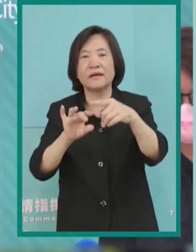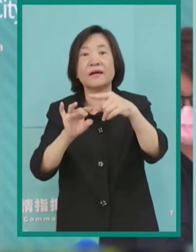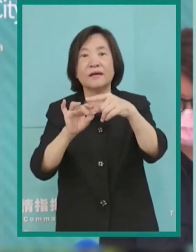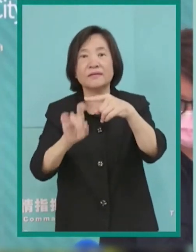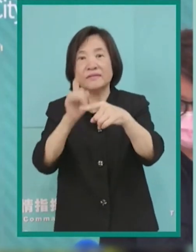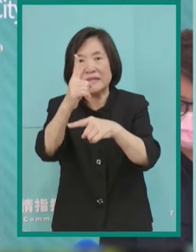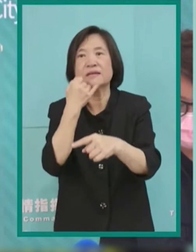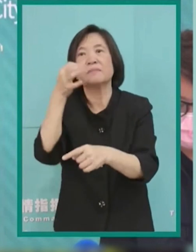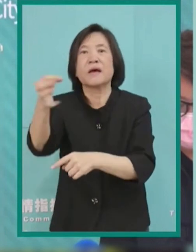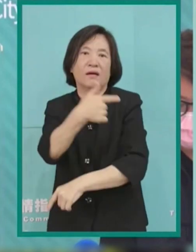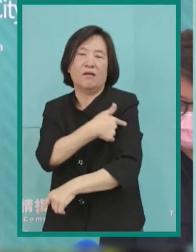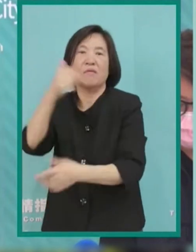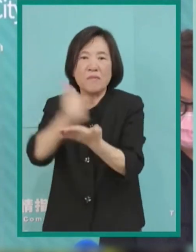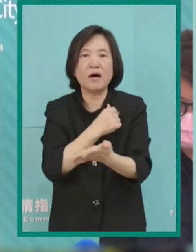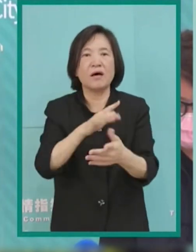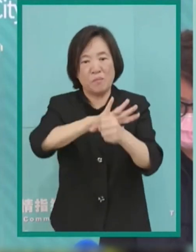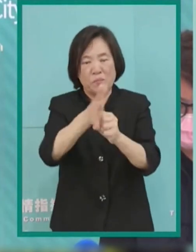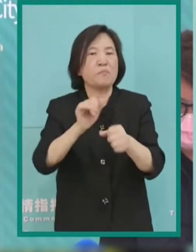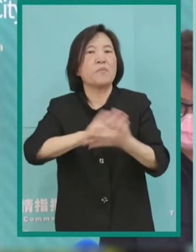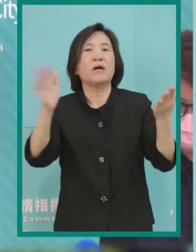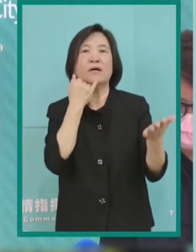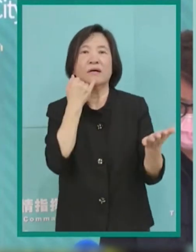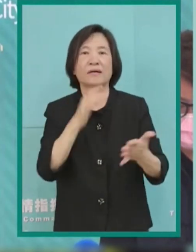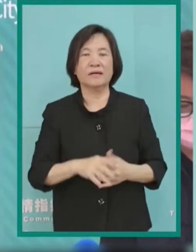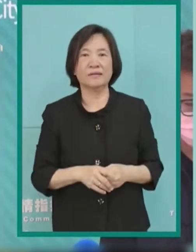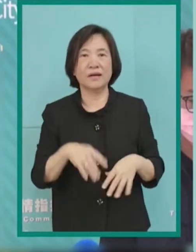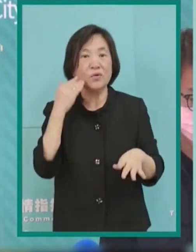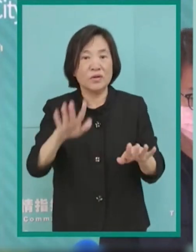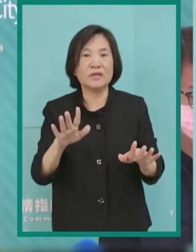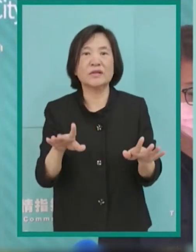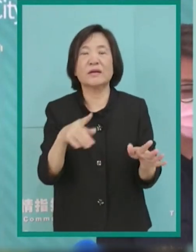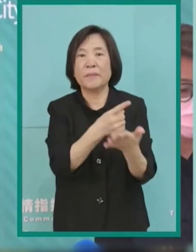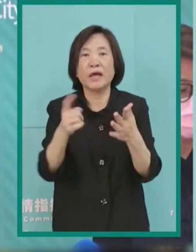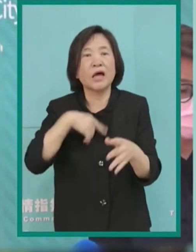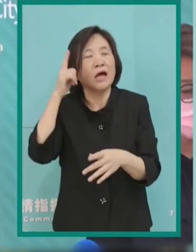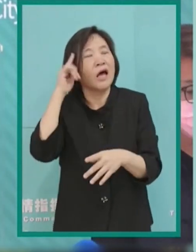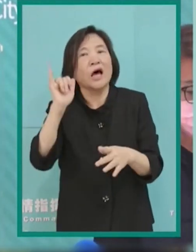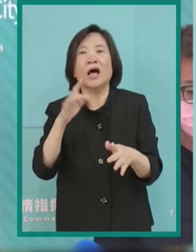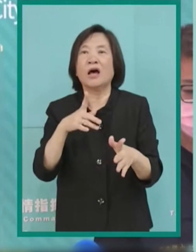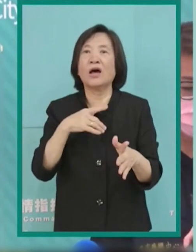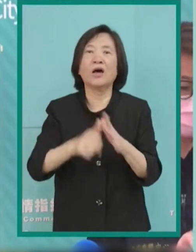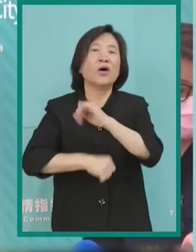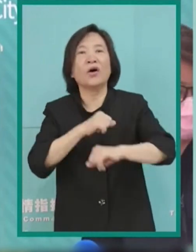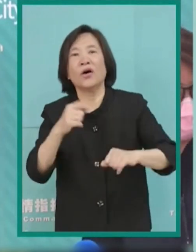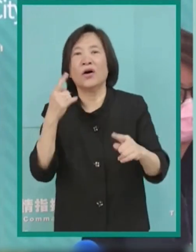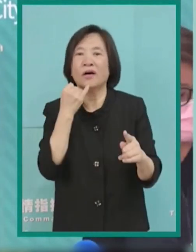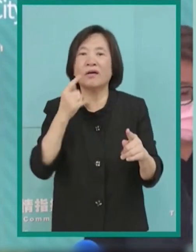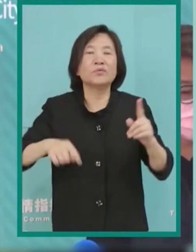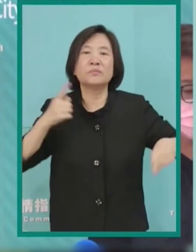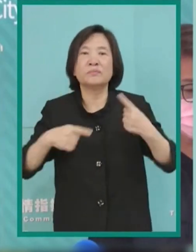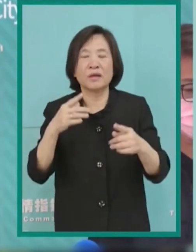所以还是一样的哦。你现在一放松，马上疫情就爆发回去了。我也不太赞成的。那、但是拖久了的